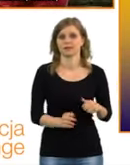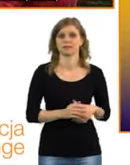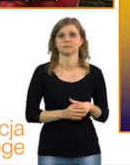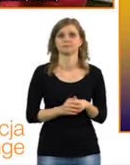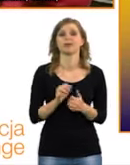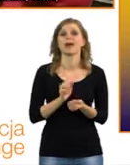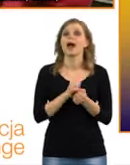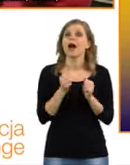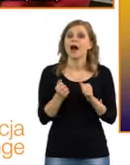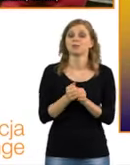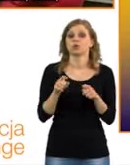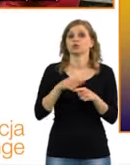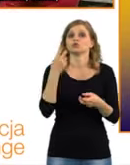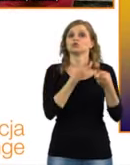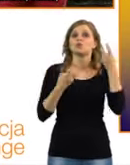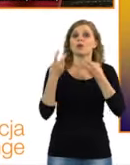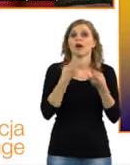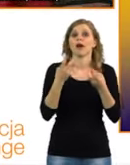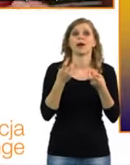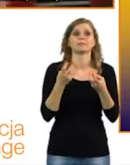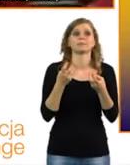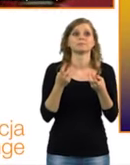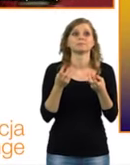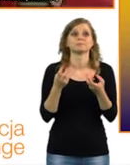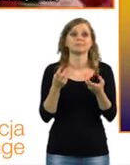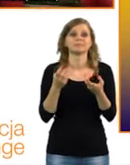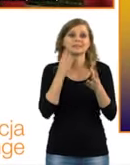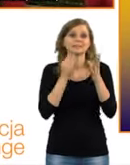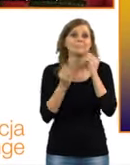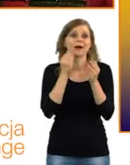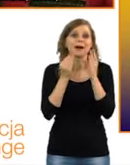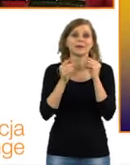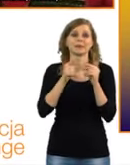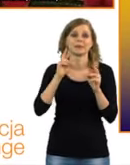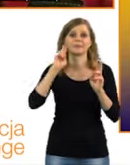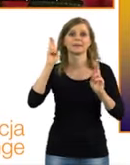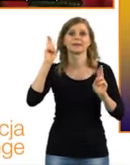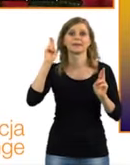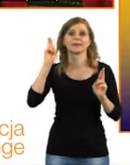drewniane, bądź szukamy sobie takich zabaweczek, które będą...